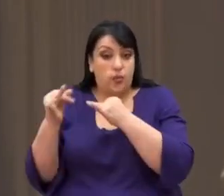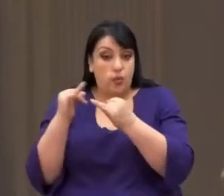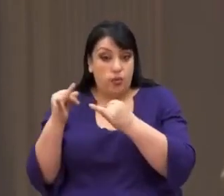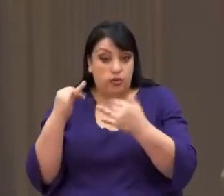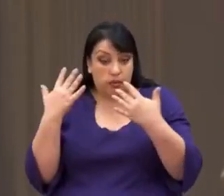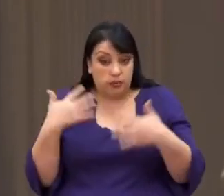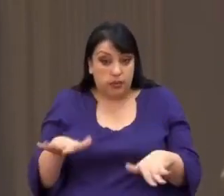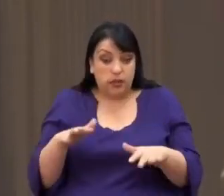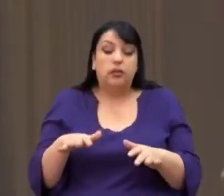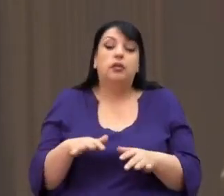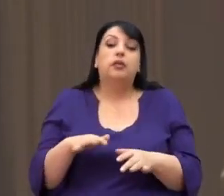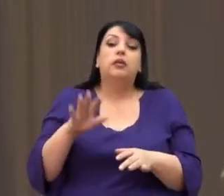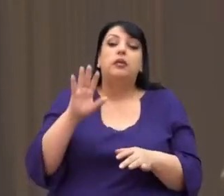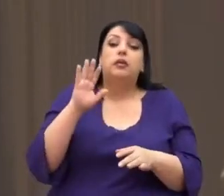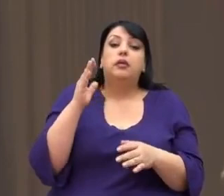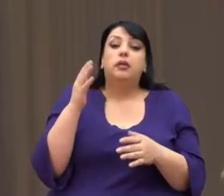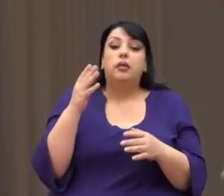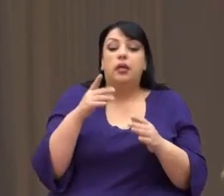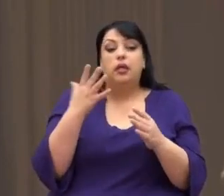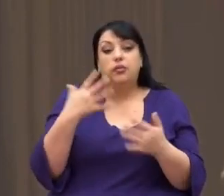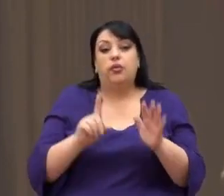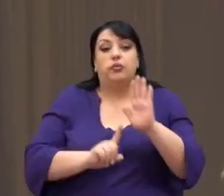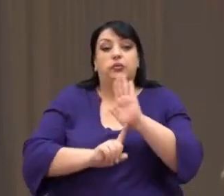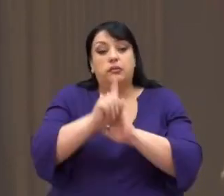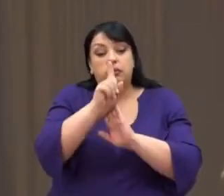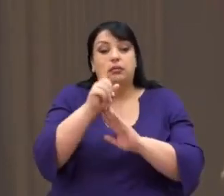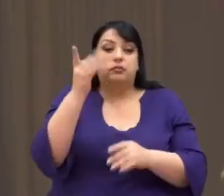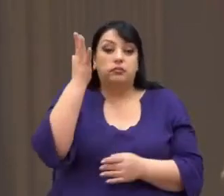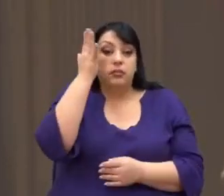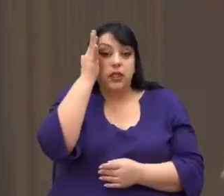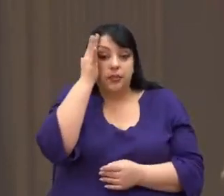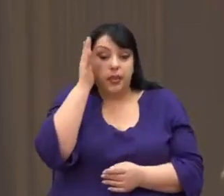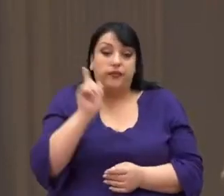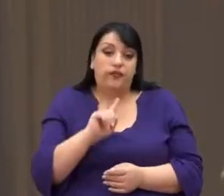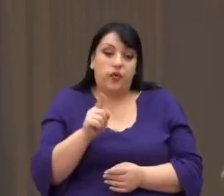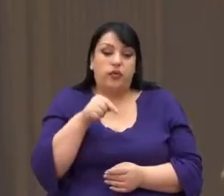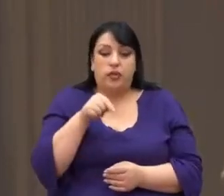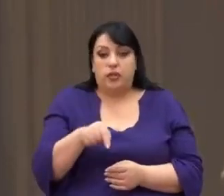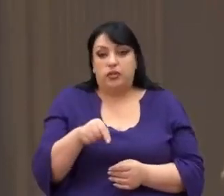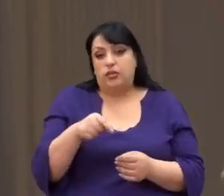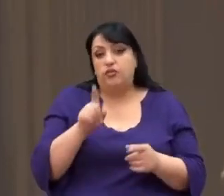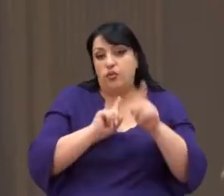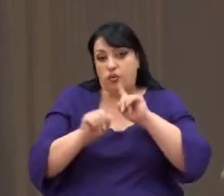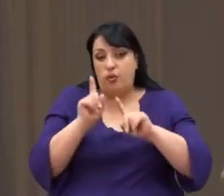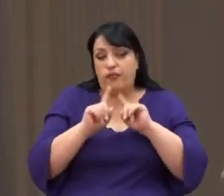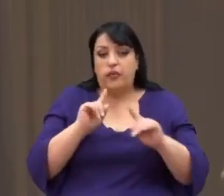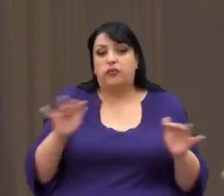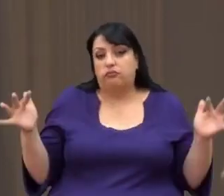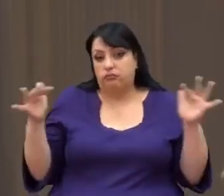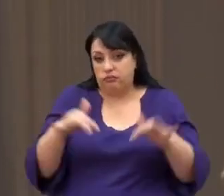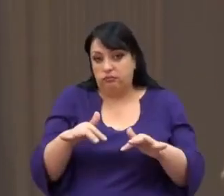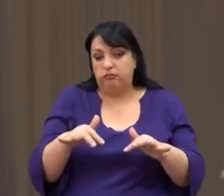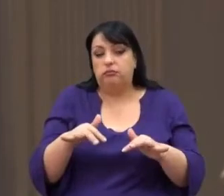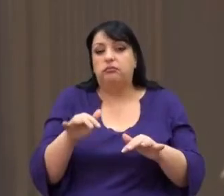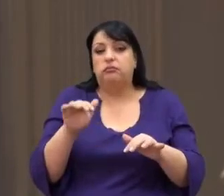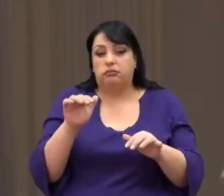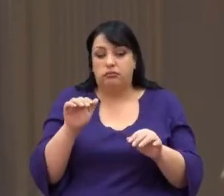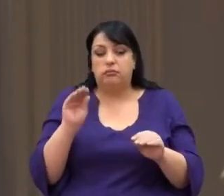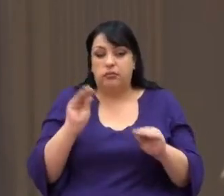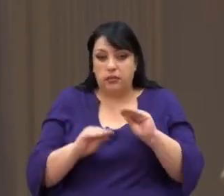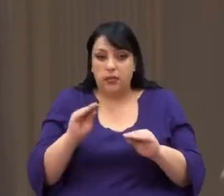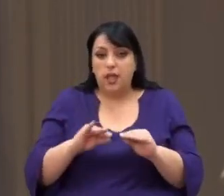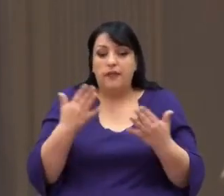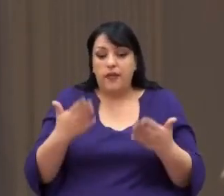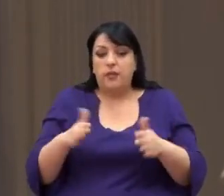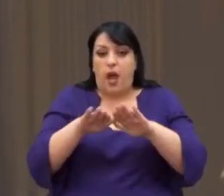հայտարարության նախագիծ, որի նպատակը այս լսումները նաև կազմակերպելն է, և այստեղից, այս